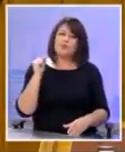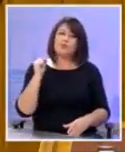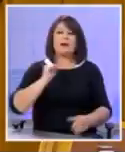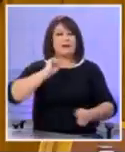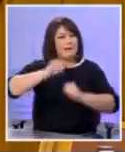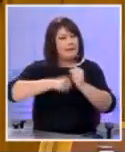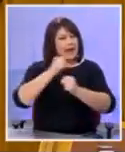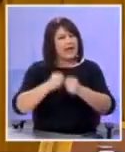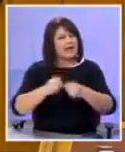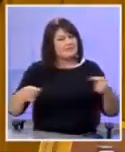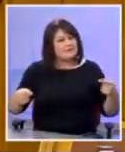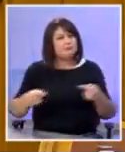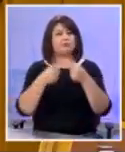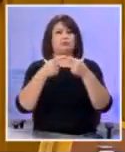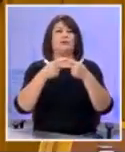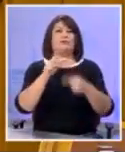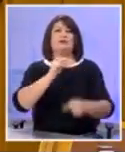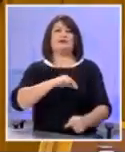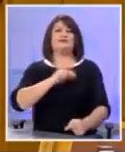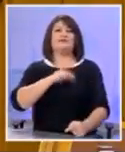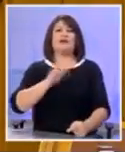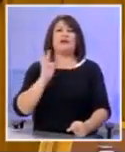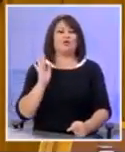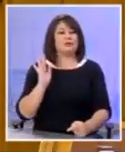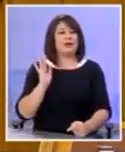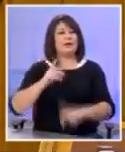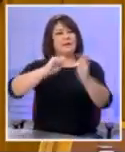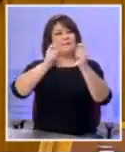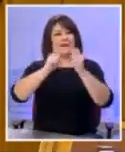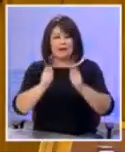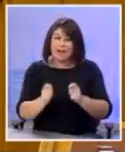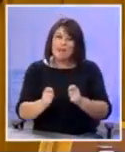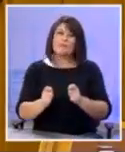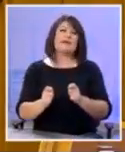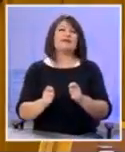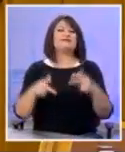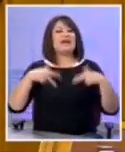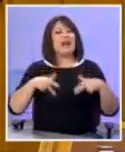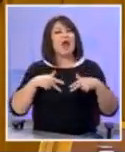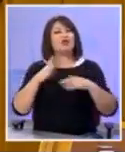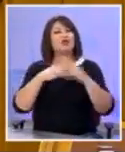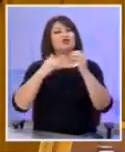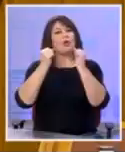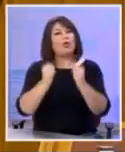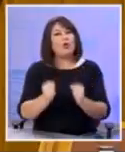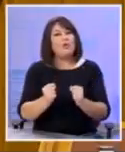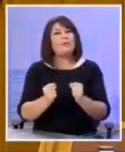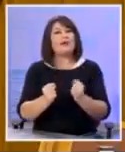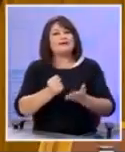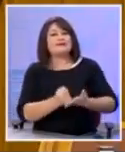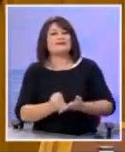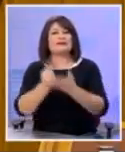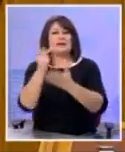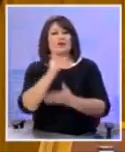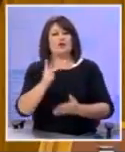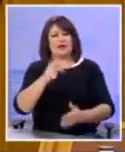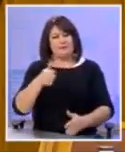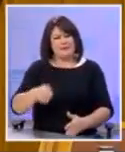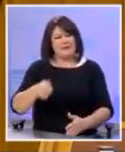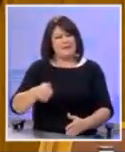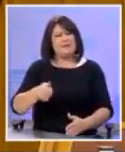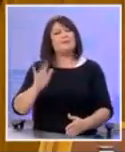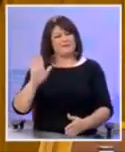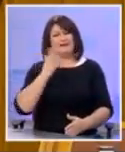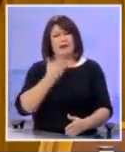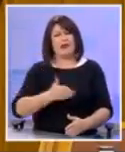αγωνιστεί και να συγκρουστεί με τα μεγάλα συμφέροντα, να μεταρρυθμίσει τις δομές του κράτους, να στηρίξει την κοινωνία, τελειώνω κύριε Πρόεδρε,